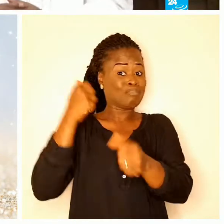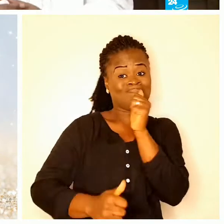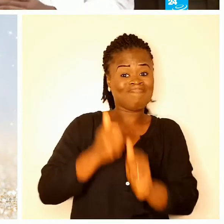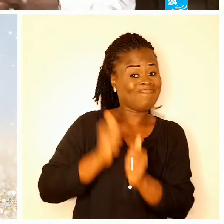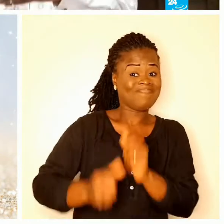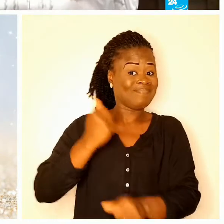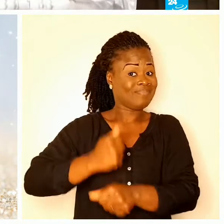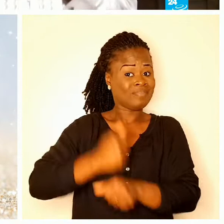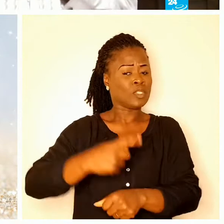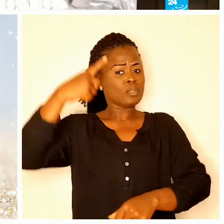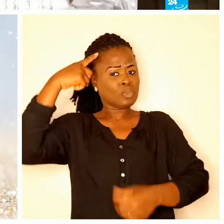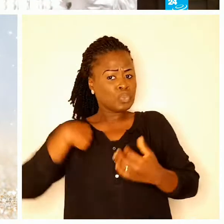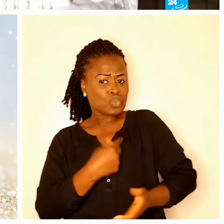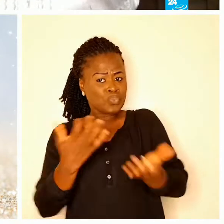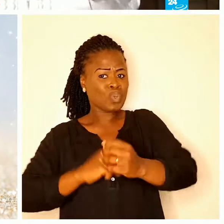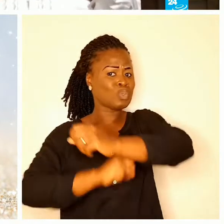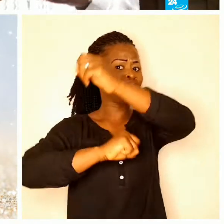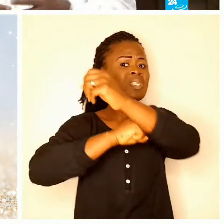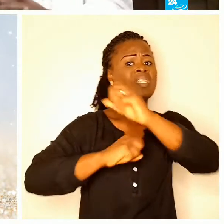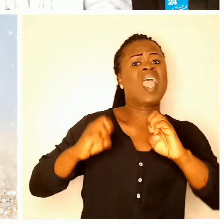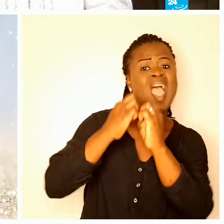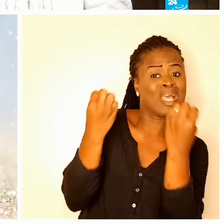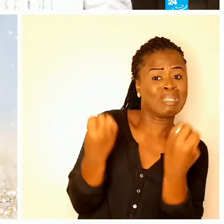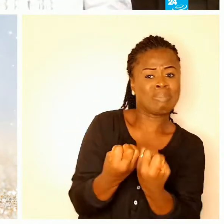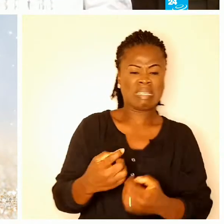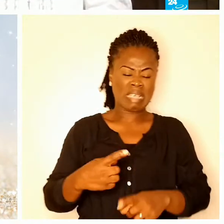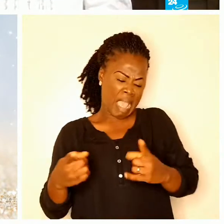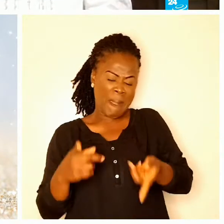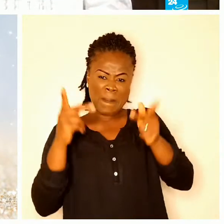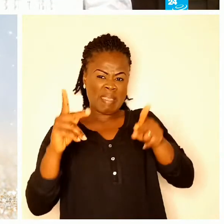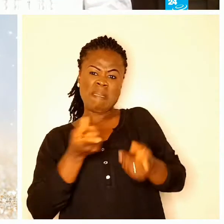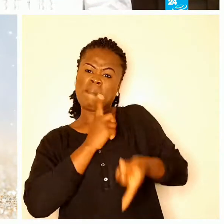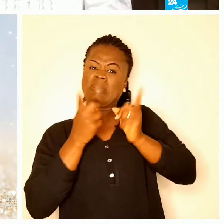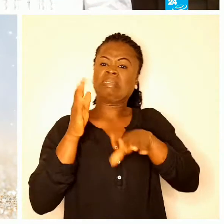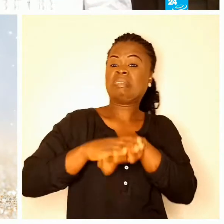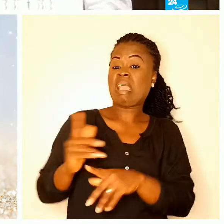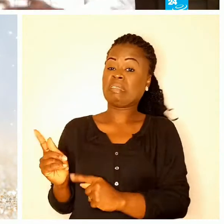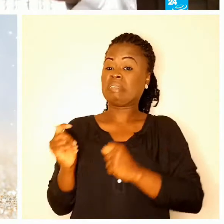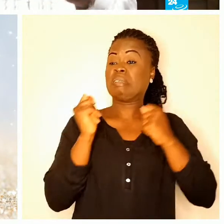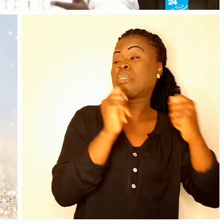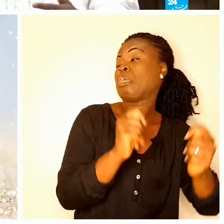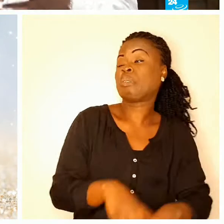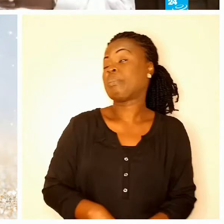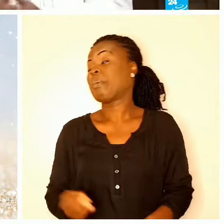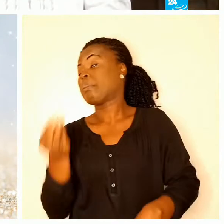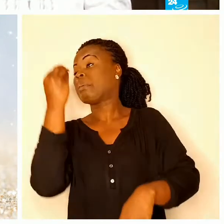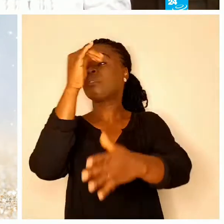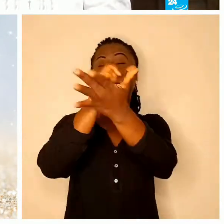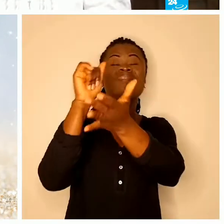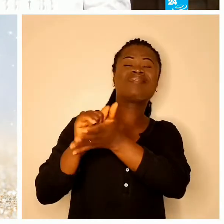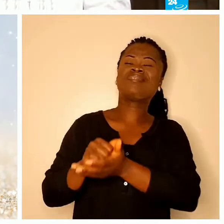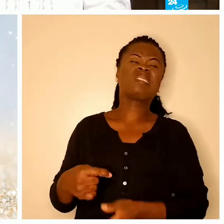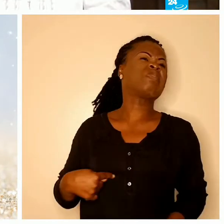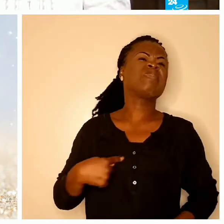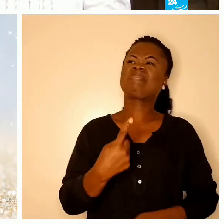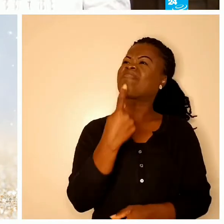entreprises, qu'on nous ramène vers un débat de transport, de vivres, et puis que vraiment cela puisse être relayé à ce niveau, j'en